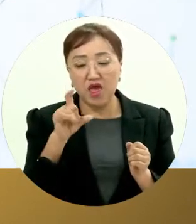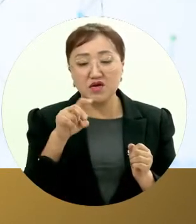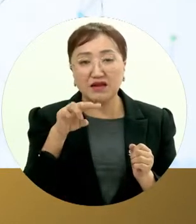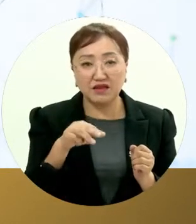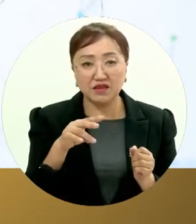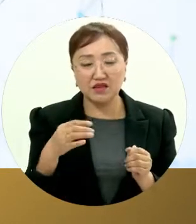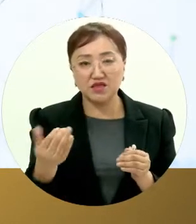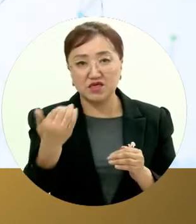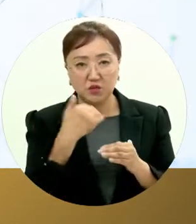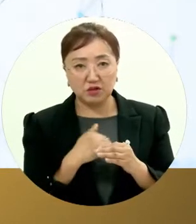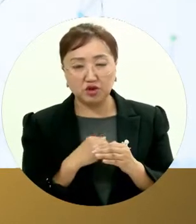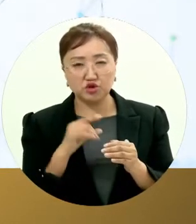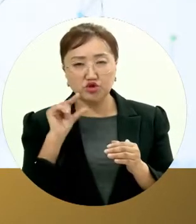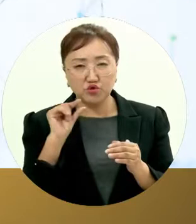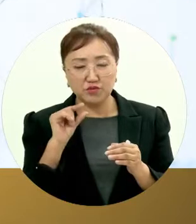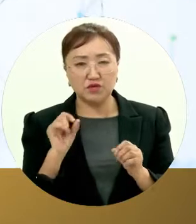давснаар илэрдэг.